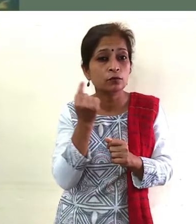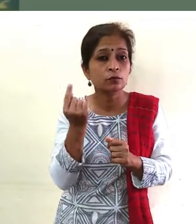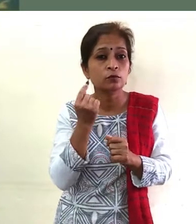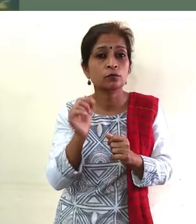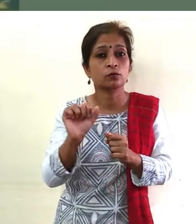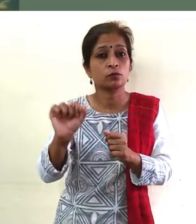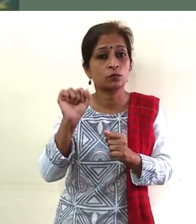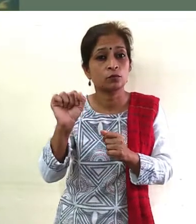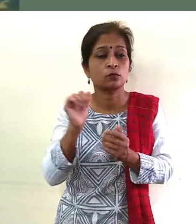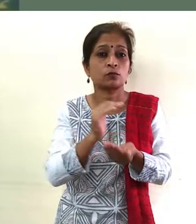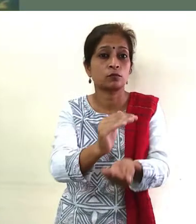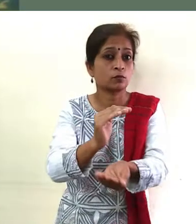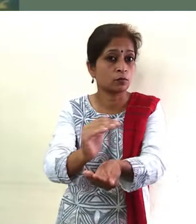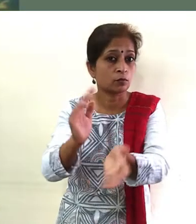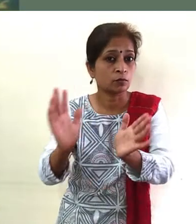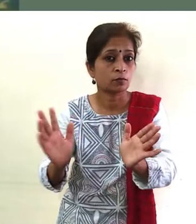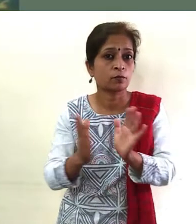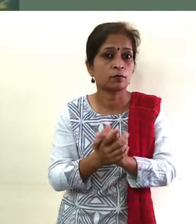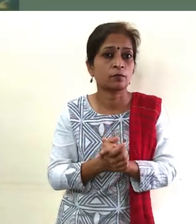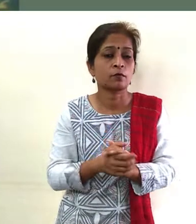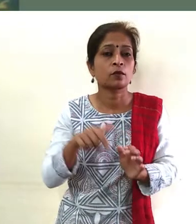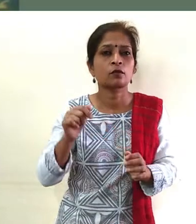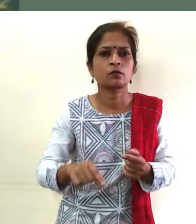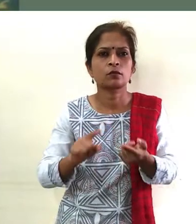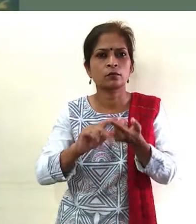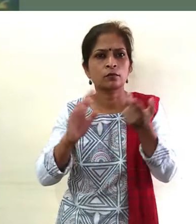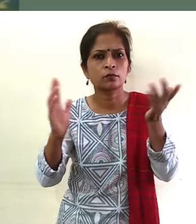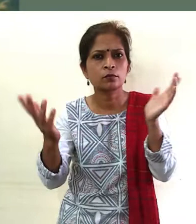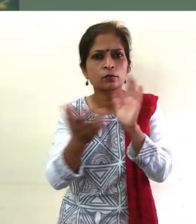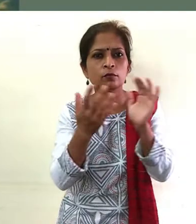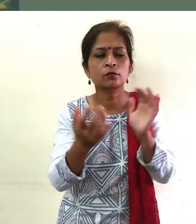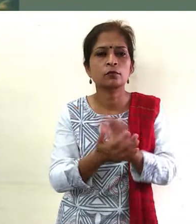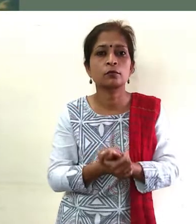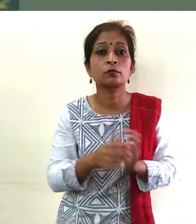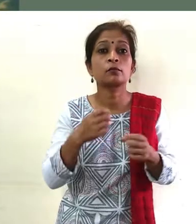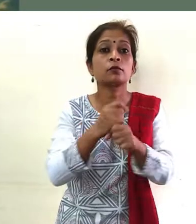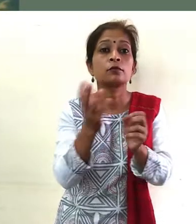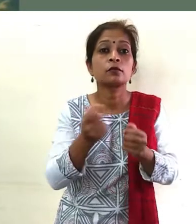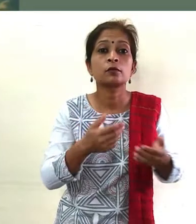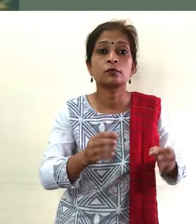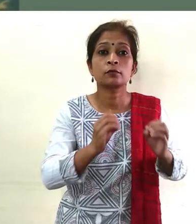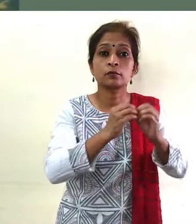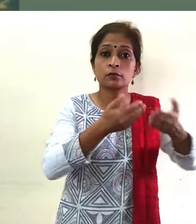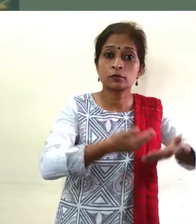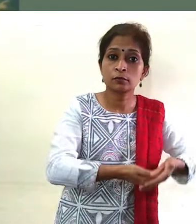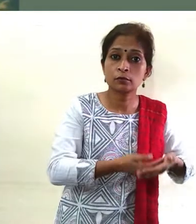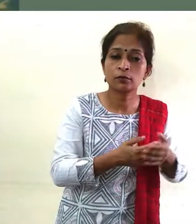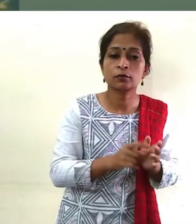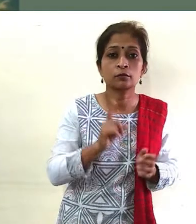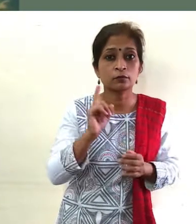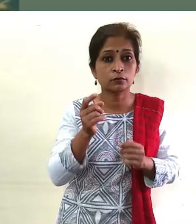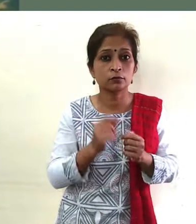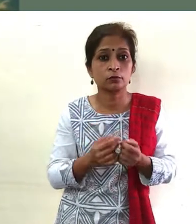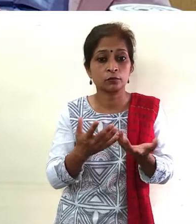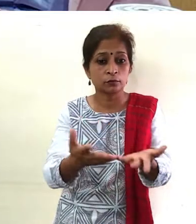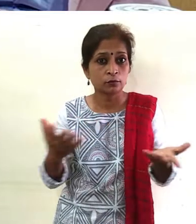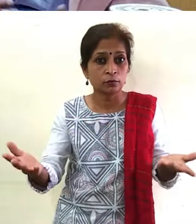हैं। इसलिए क्योंकि सृष्टि करने वाला तो ब्रह्मा होता है, पर जो चीज हमारे सामने